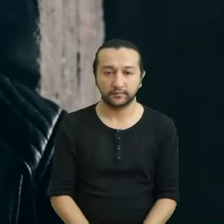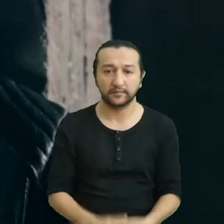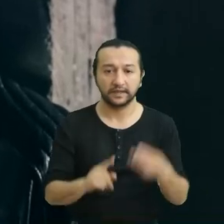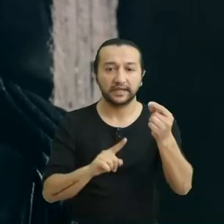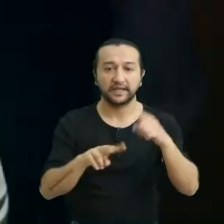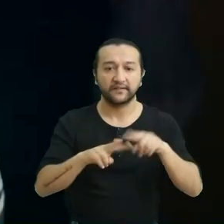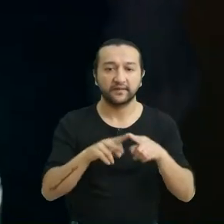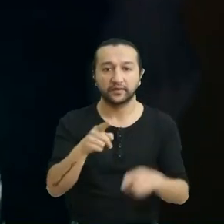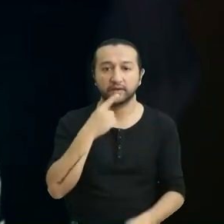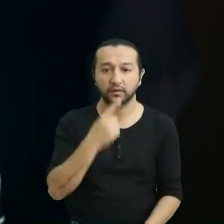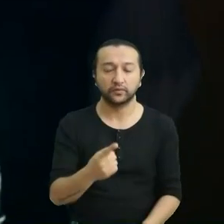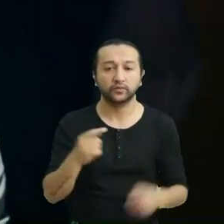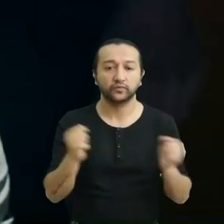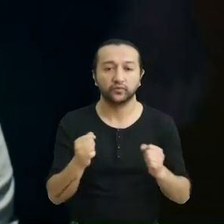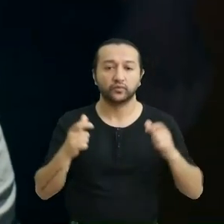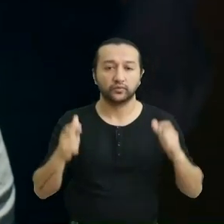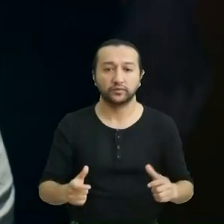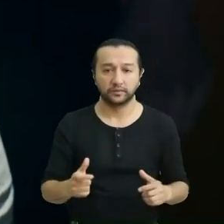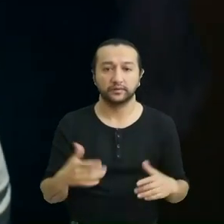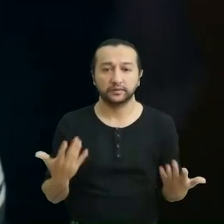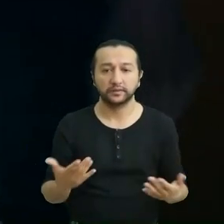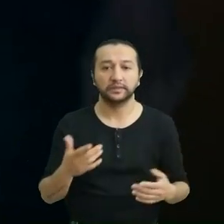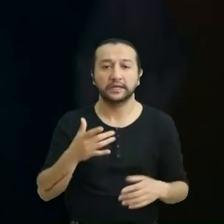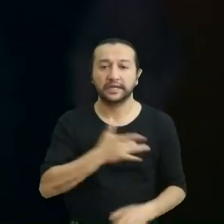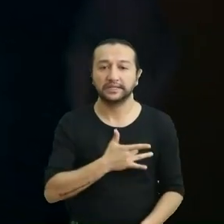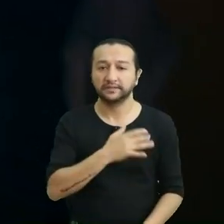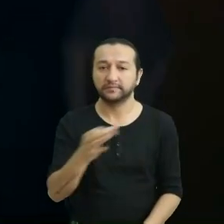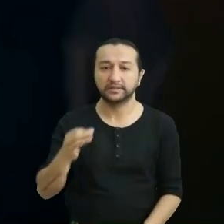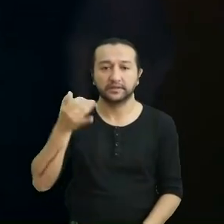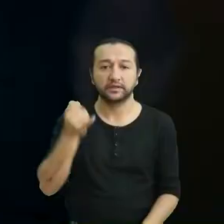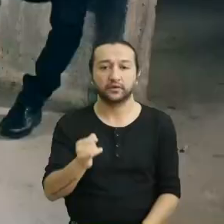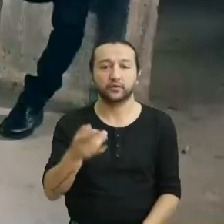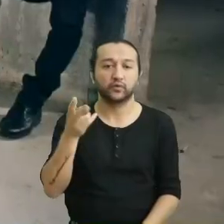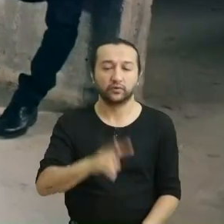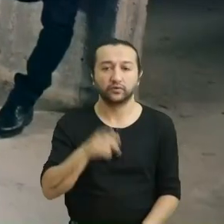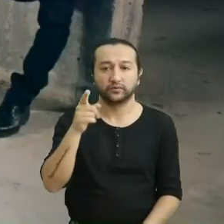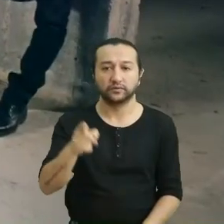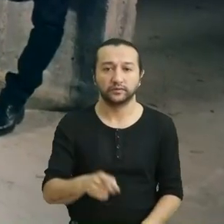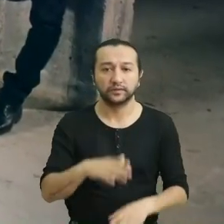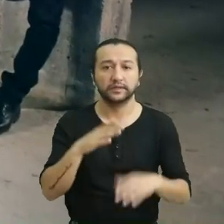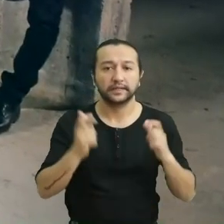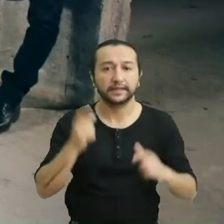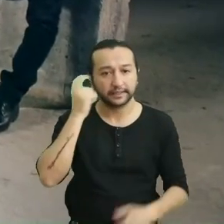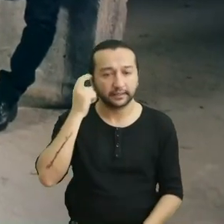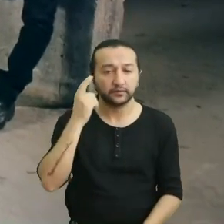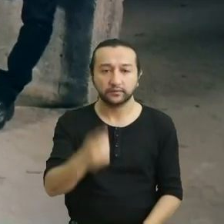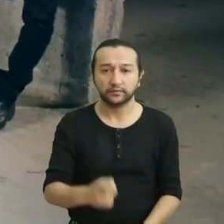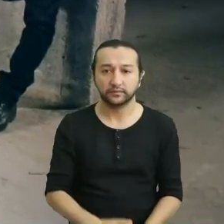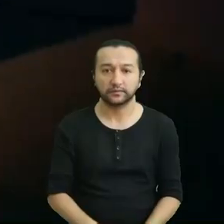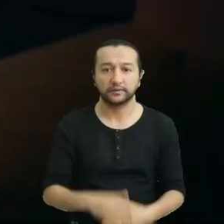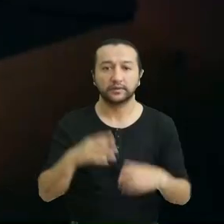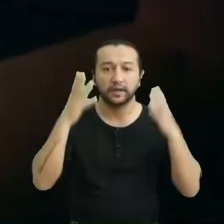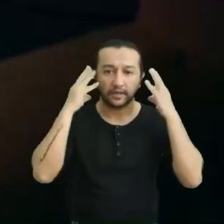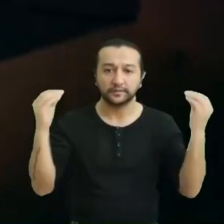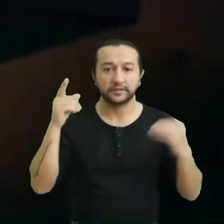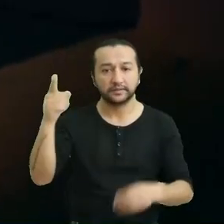Yılan. Soğuk. Acımasız. Katil. Nereden tanıyorsun?